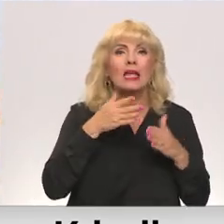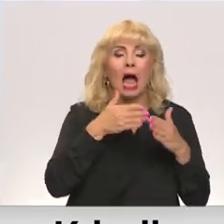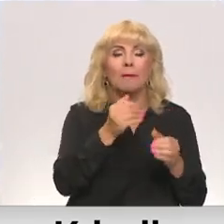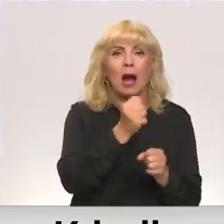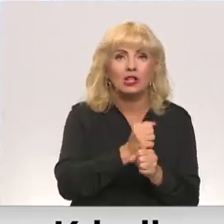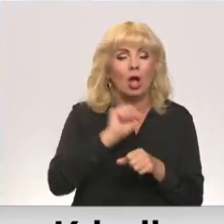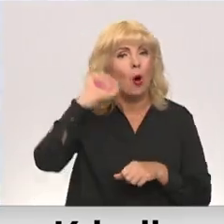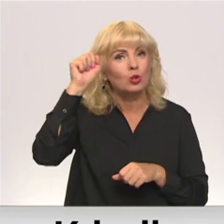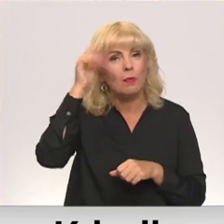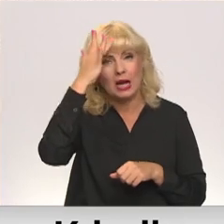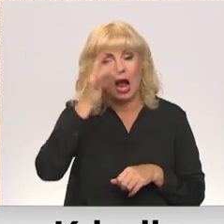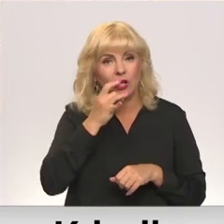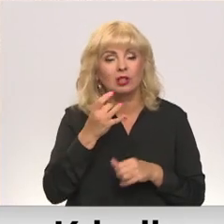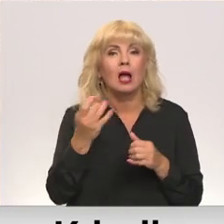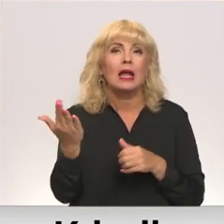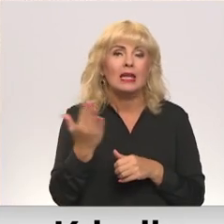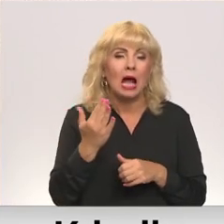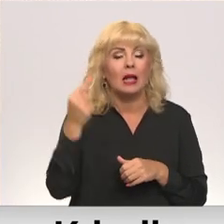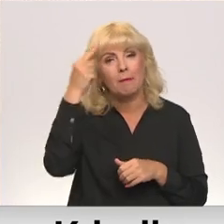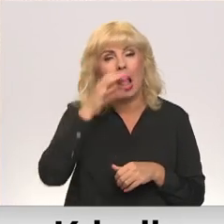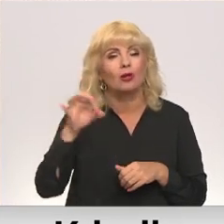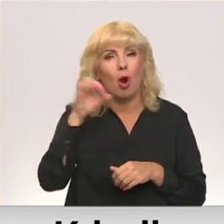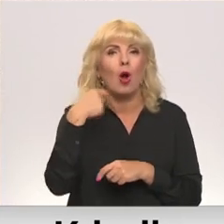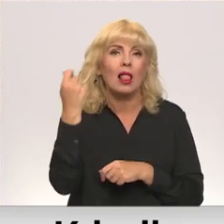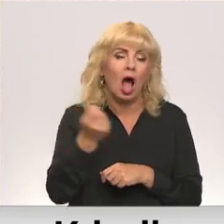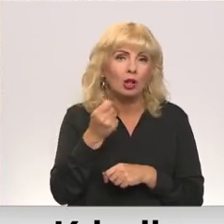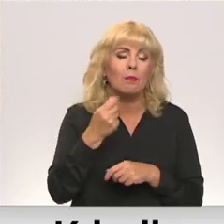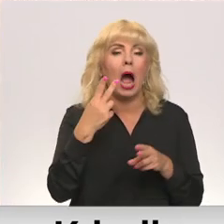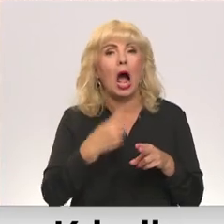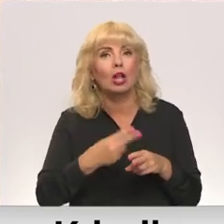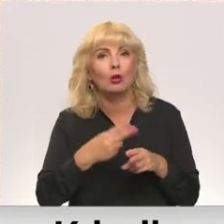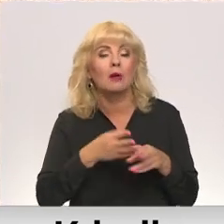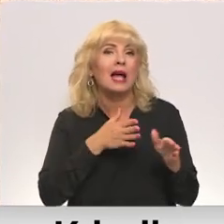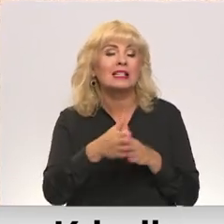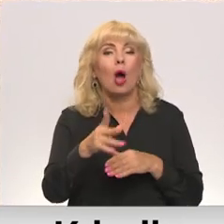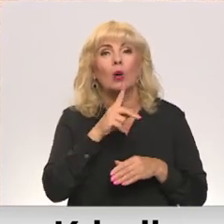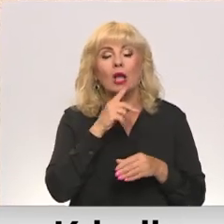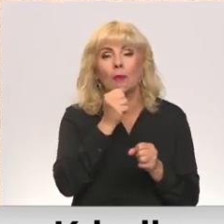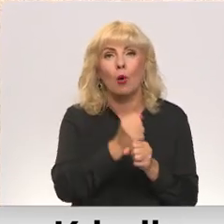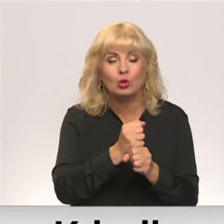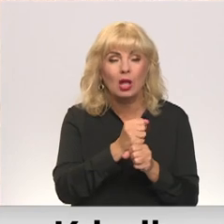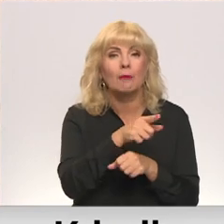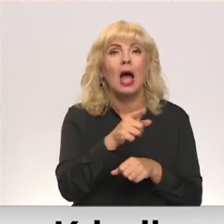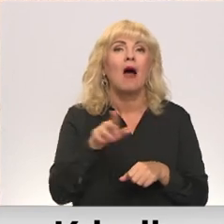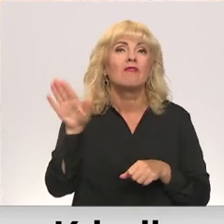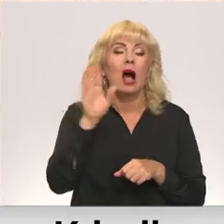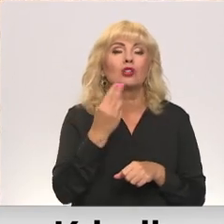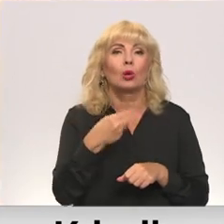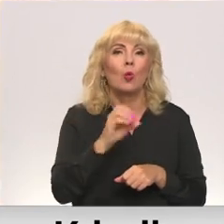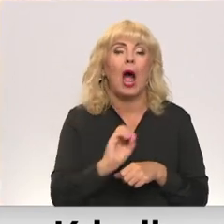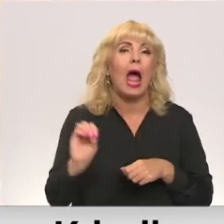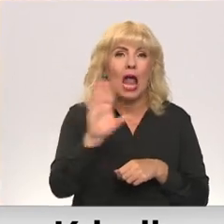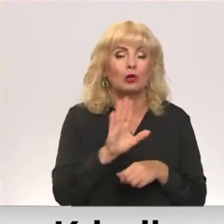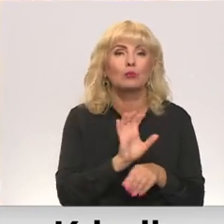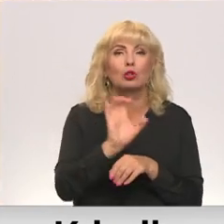un Uzbekistānas ienākušas oglas, labība, alumīnijs. Savukārt caur Liepājas ostu uz minētajām valstīm no Eiropas tiek